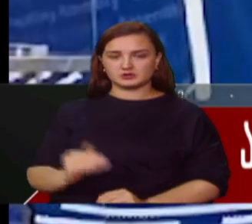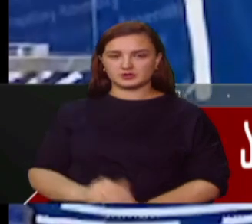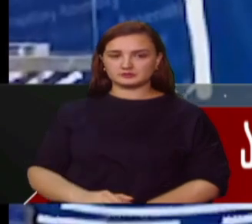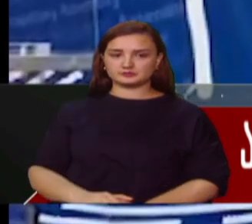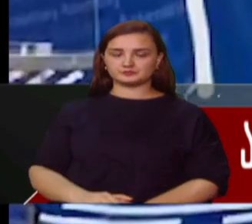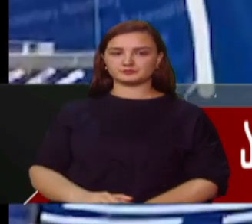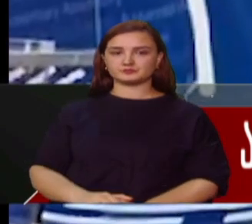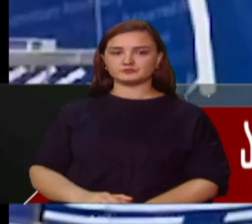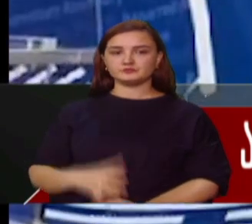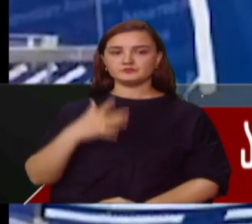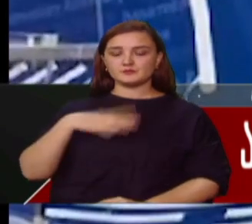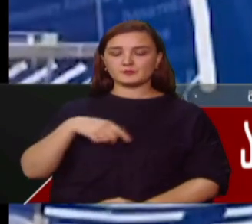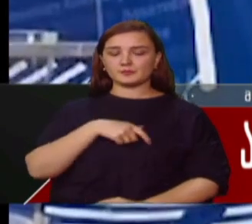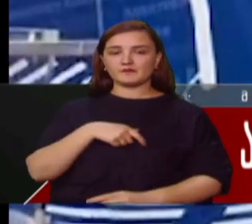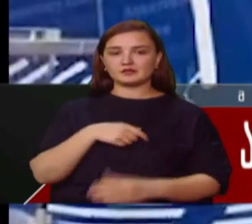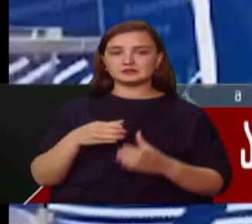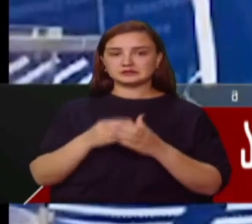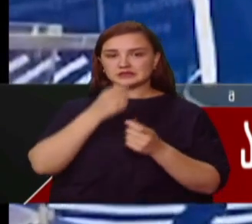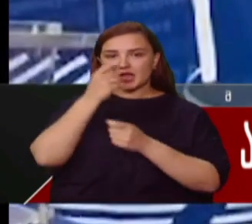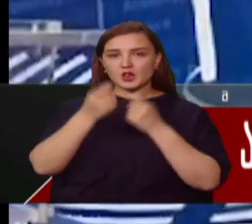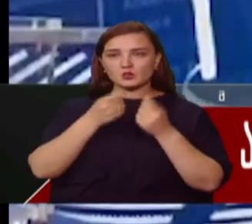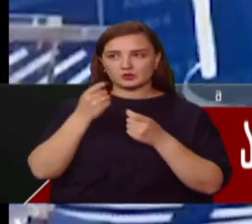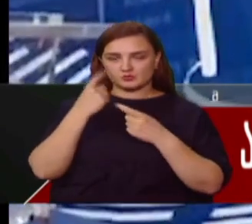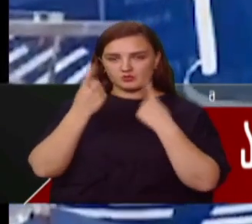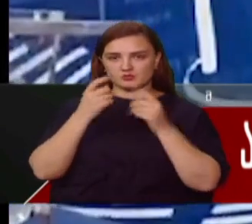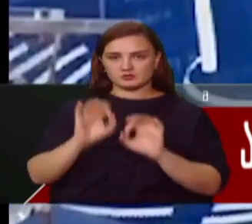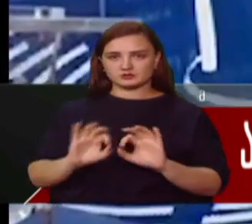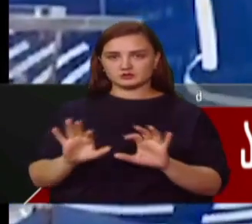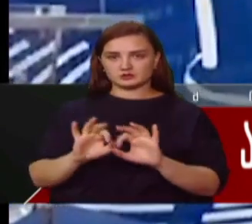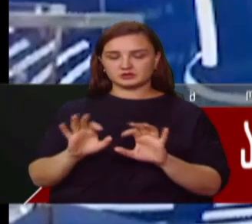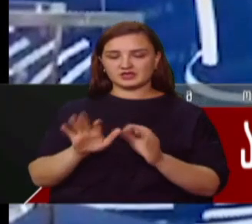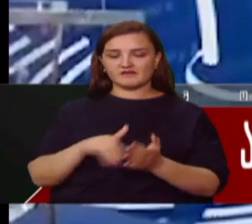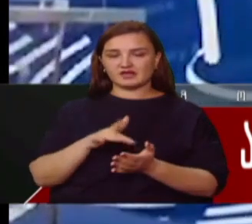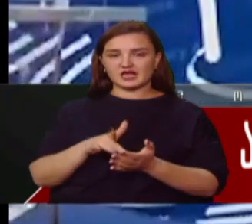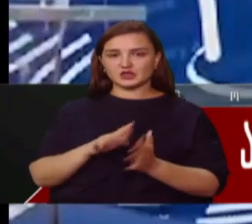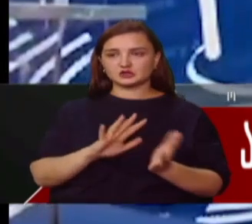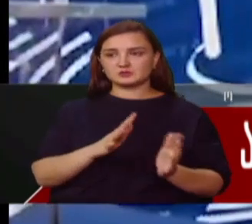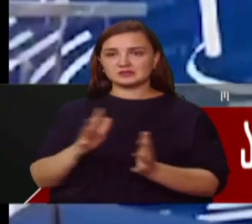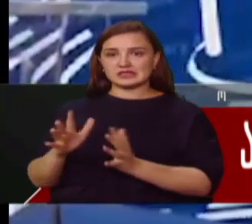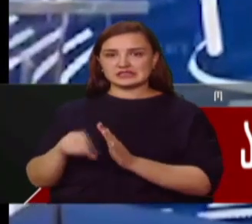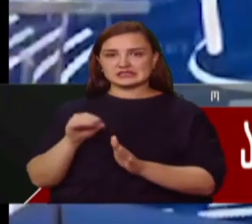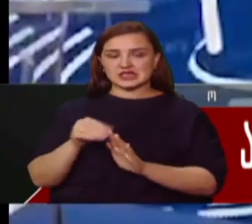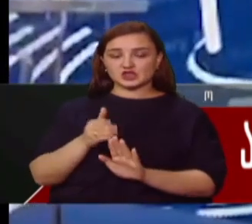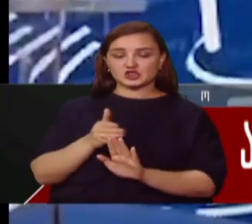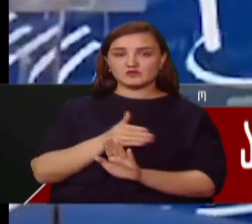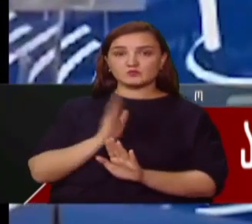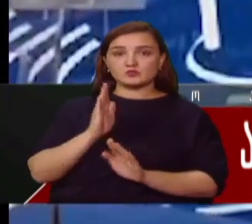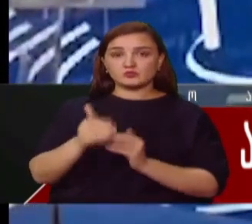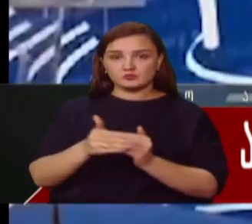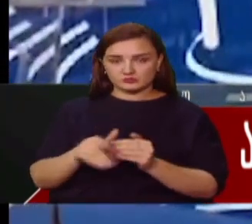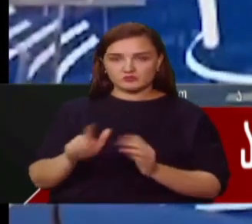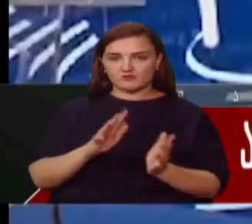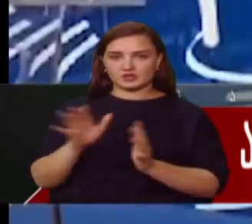Საქართველოს დელეგაციამ დეტალური ინფორმაცია მიეწოდა კოლეგებს ქვეყანაში მიმდინარე წინასაარჩევნო პროცესთან დაკავშირებით, თუმცა მიუხედავად